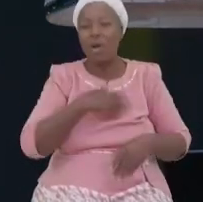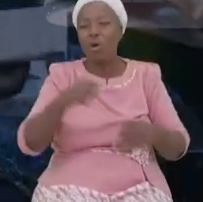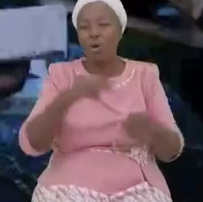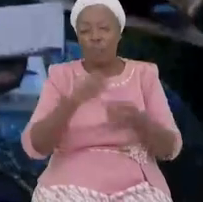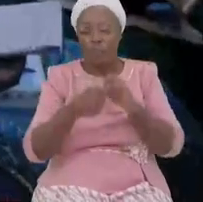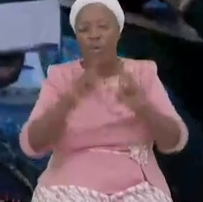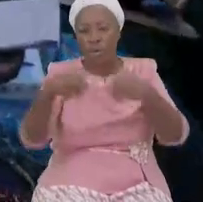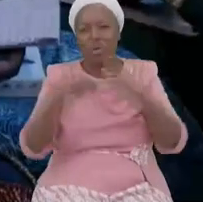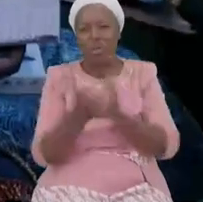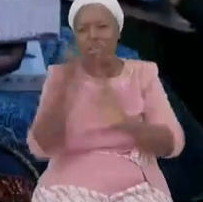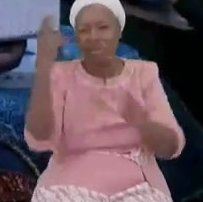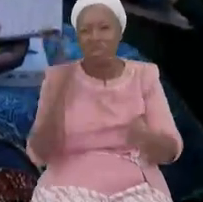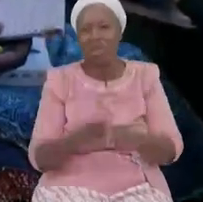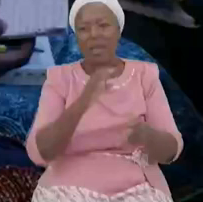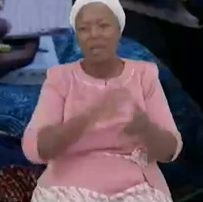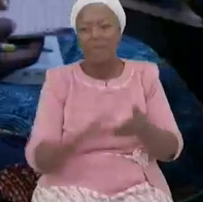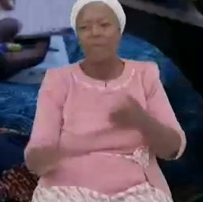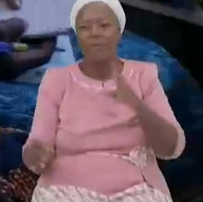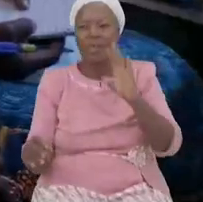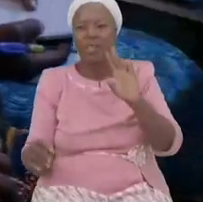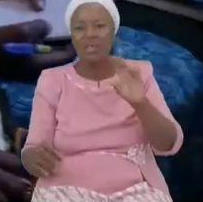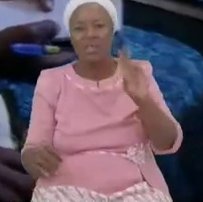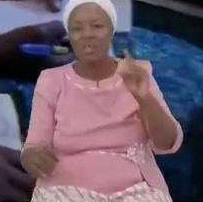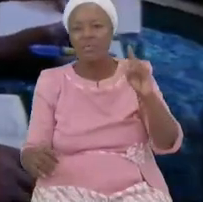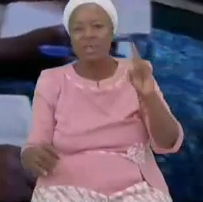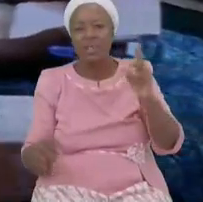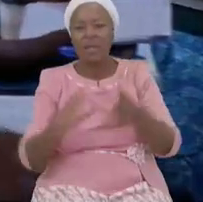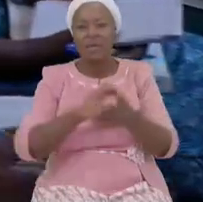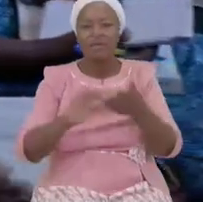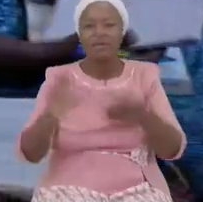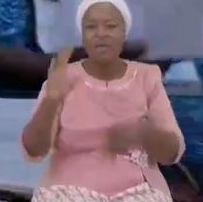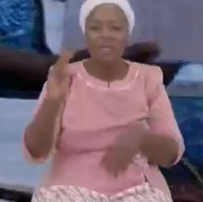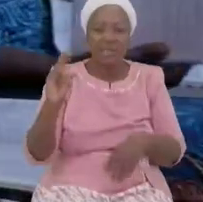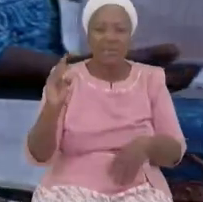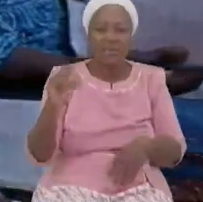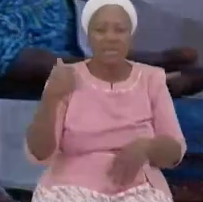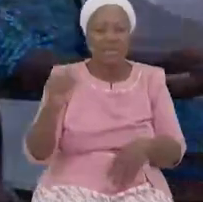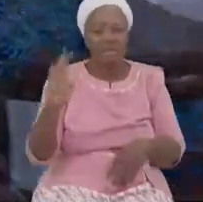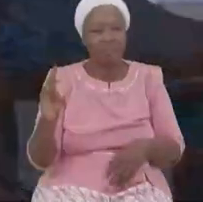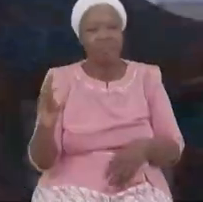Jésus. Verset 7. Verset 17.